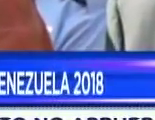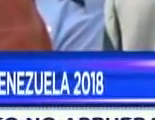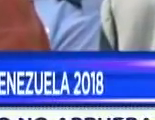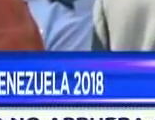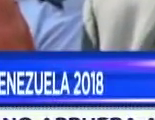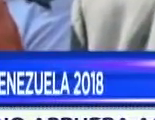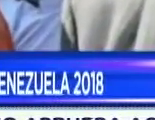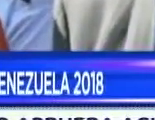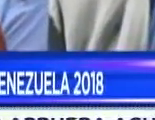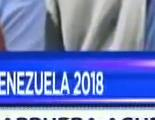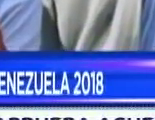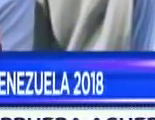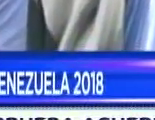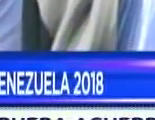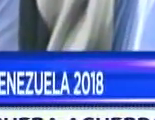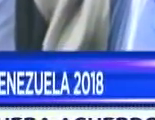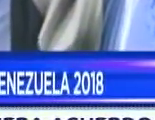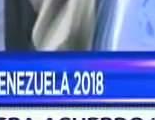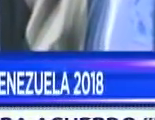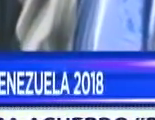также